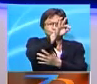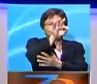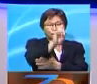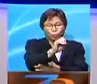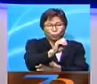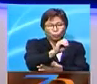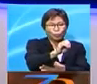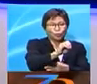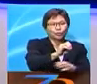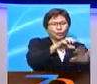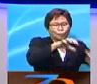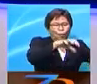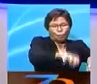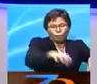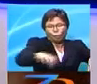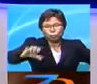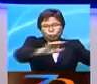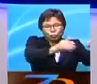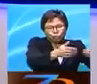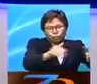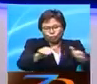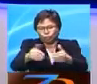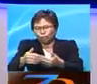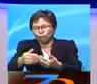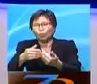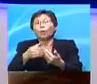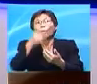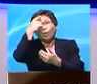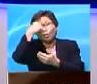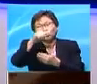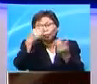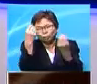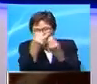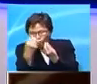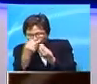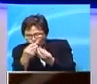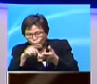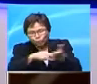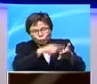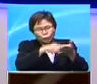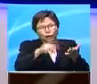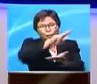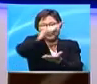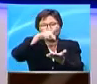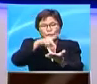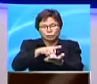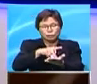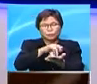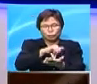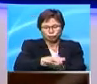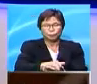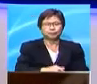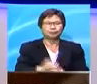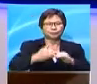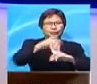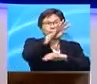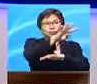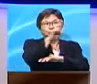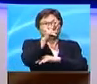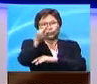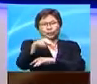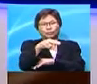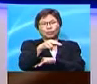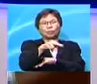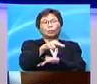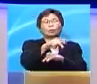saluran ditutup bagi membolehkan proses pengiraan undi dijalankan di pusat mengundi berkenaan lebih 42000